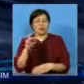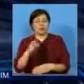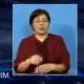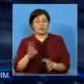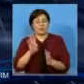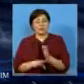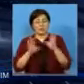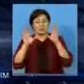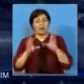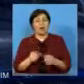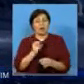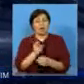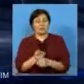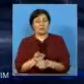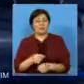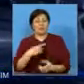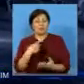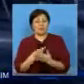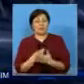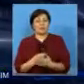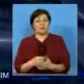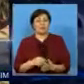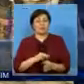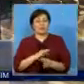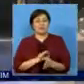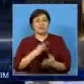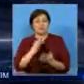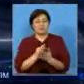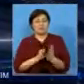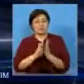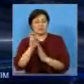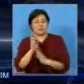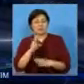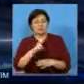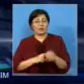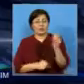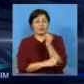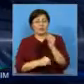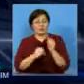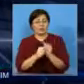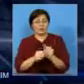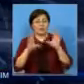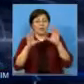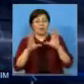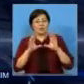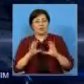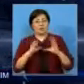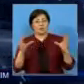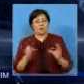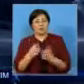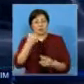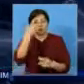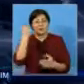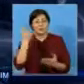алғанын мойындады. Аталған факты бойынша қылмыстық іс қозғалды. Полиция қызметкерлері аңшыларға бекітілген ережелерді сақтауды